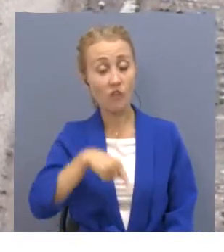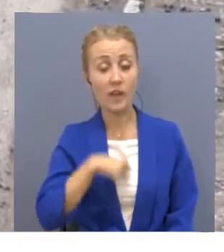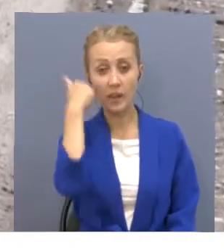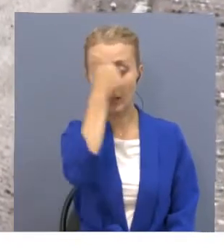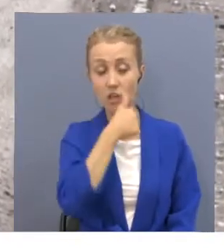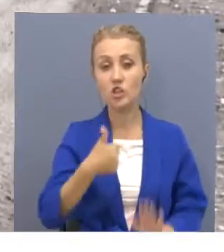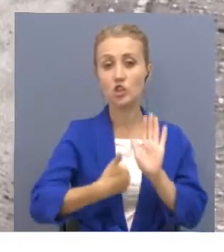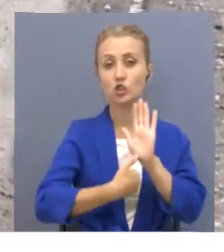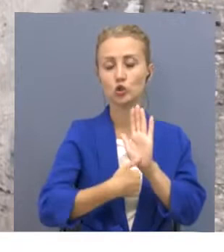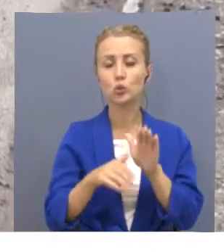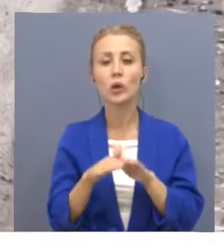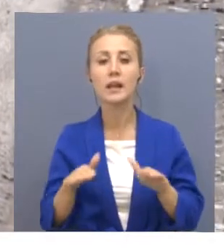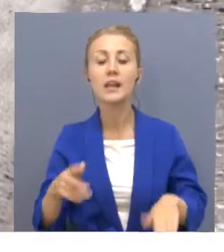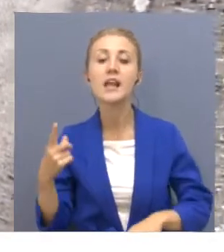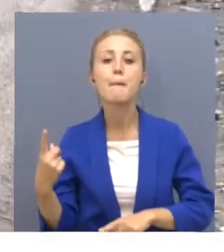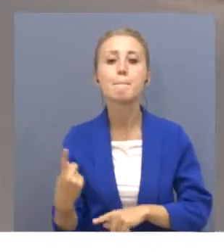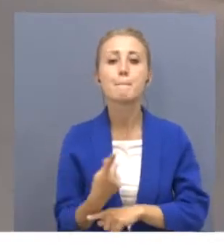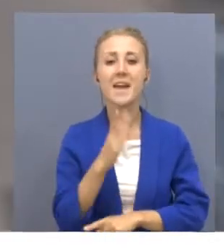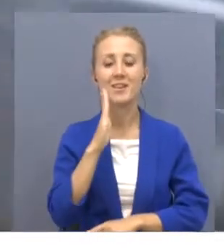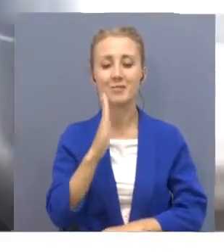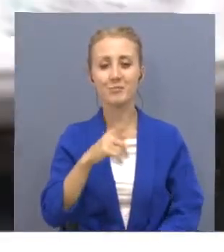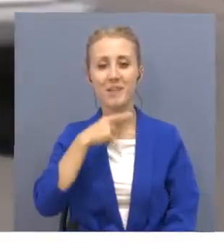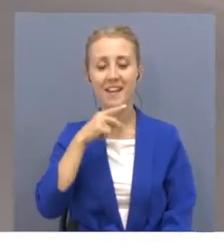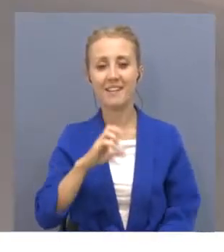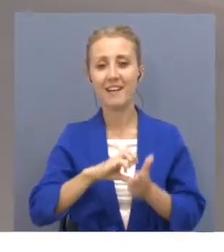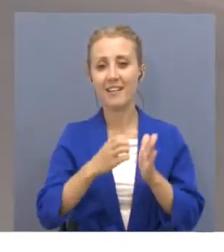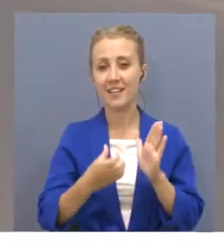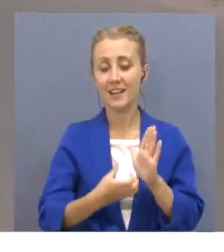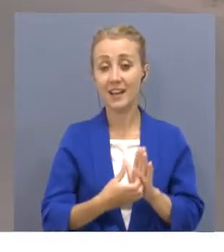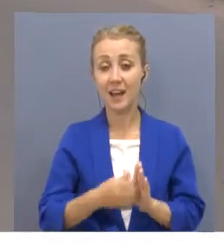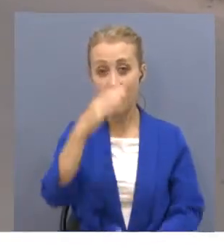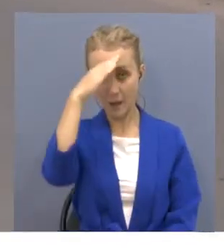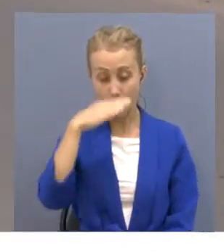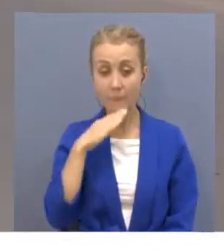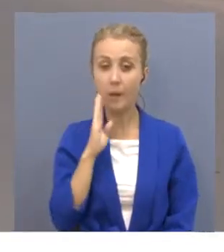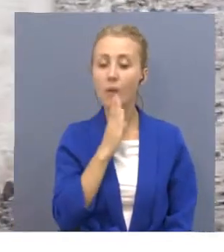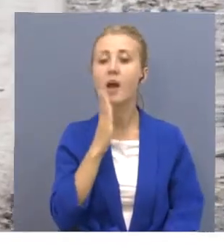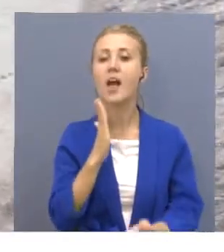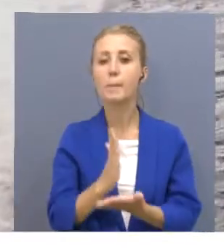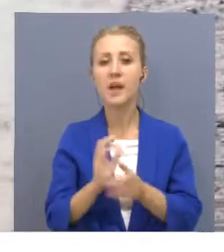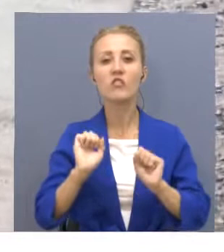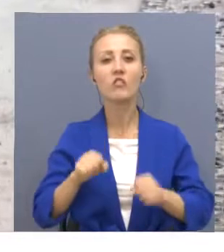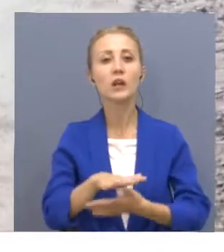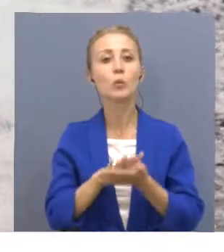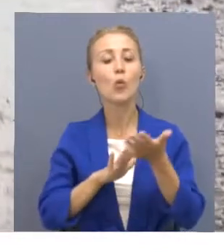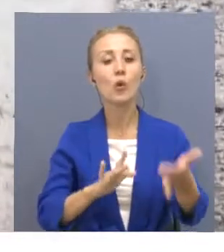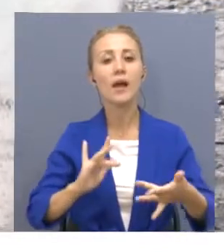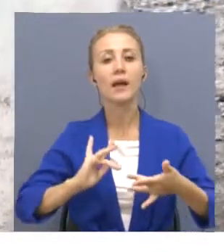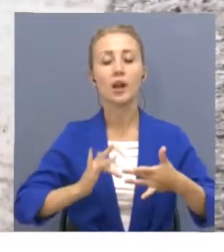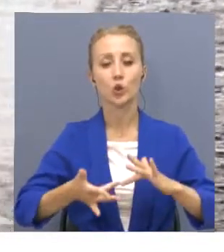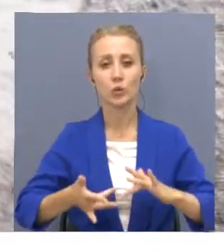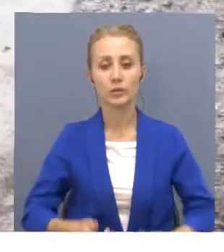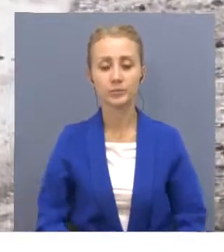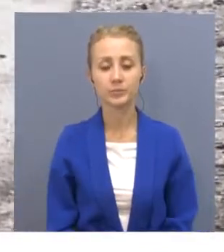около 600 детей впервые переступят порог школы. Родители первоклассников имели возможность подать заявление в электронном